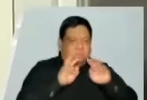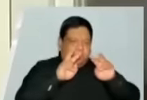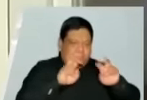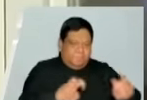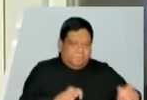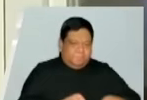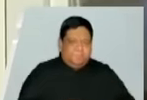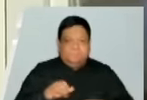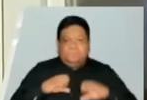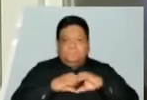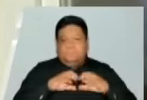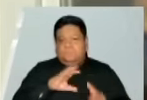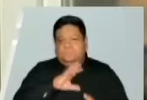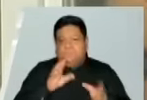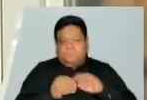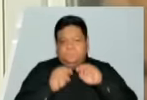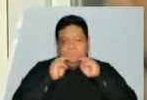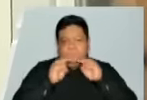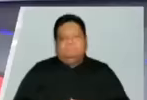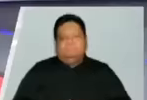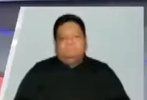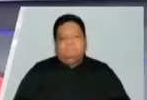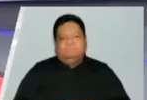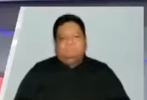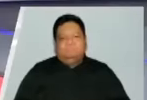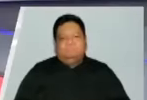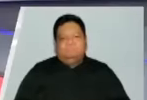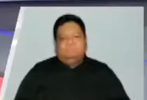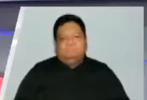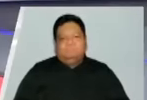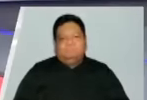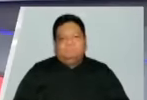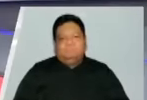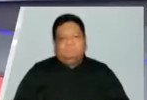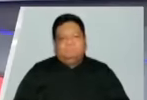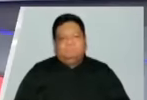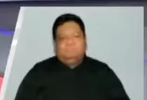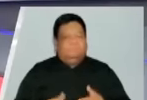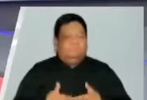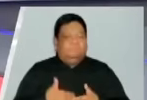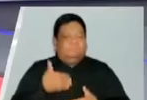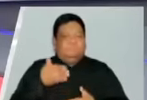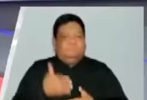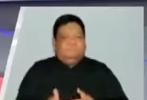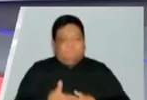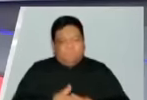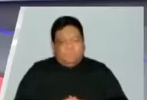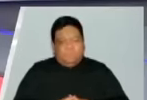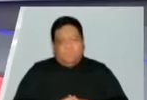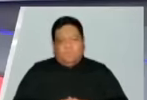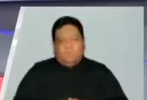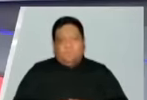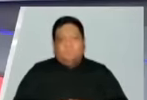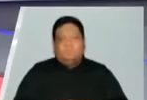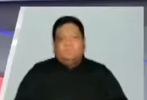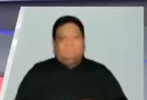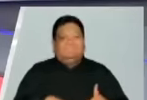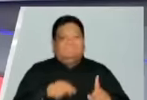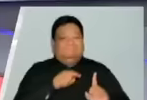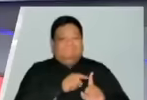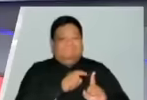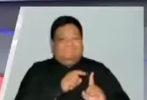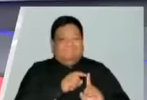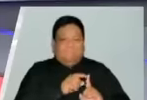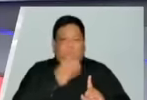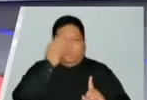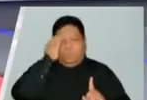Alegre, nakatutok 24 oras. Sa gitna ng mga hinaharap na kaso, personal na nagpahayag ng suporta